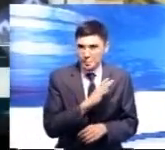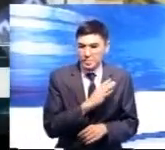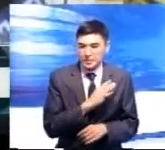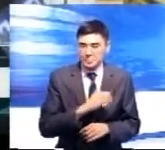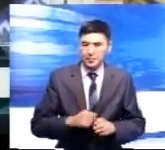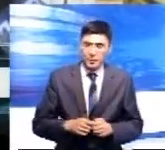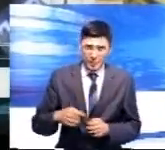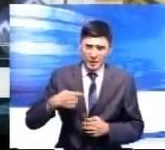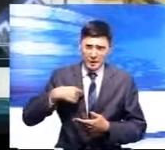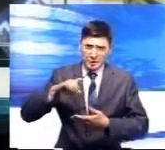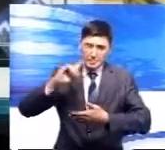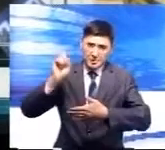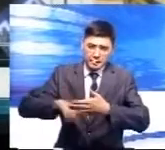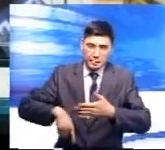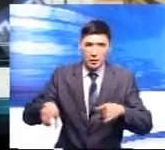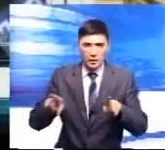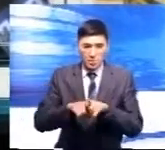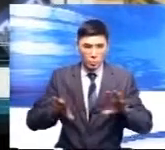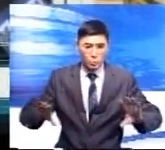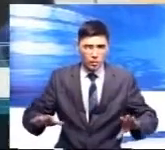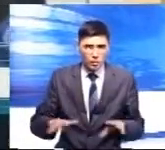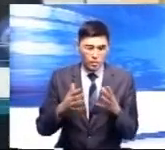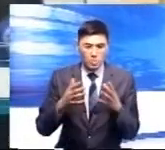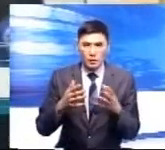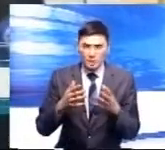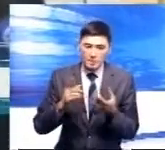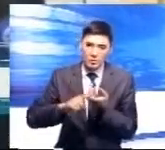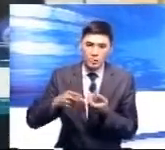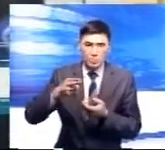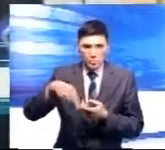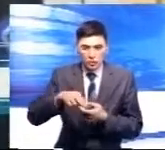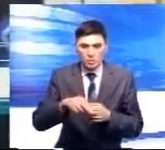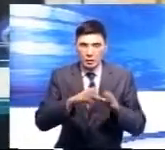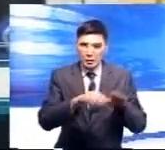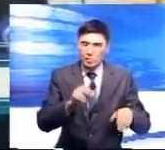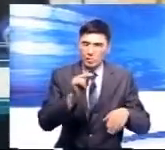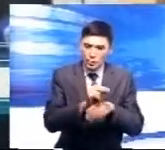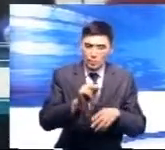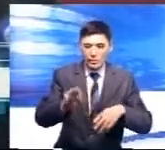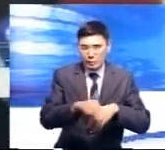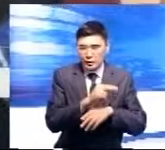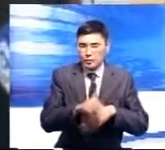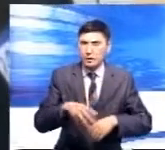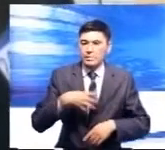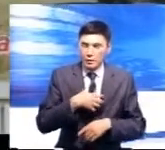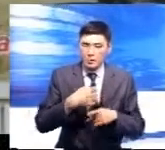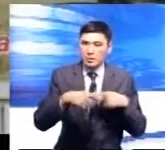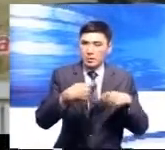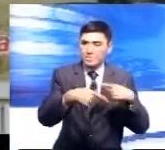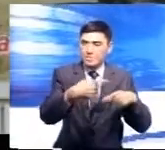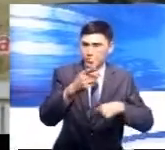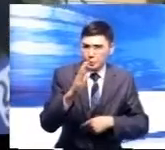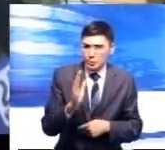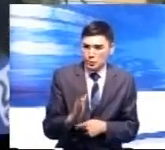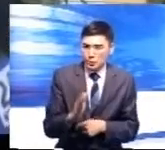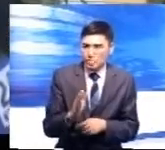Я уверен, что проводимые нами мероприятия имеют важное значение в духовном воспитании и оставят большой след в душе последующих поколений. Это